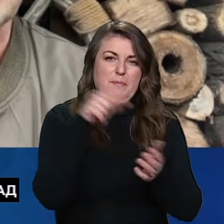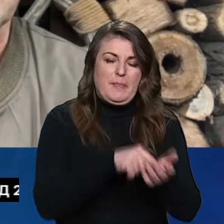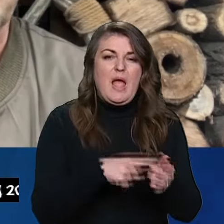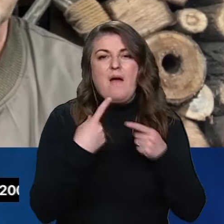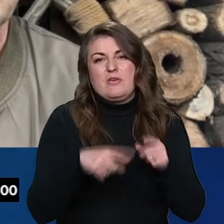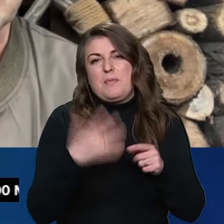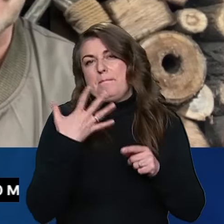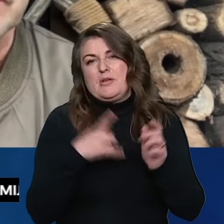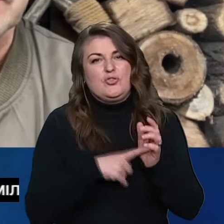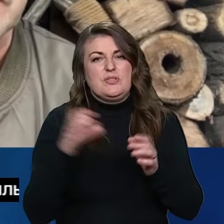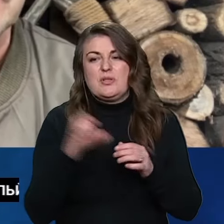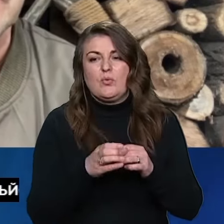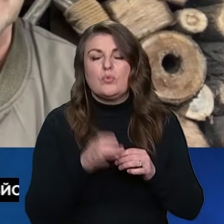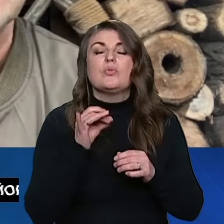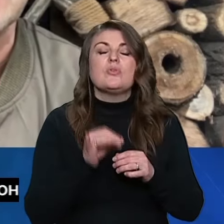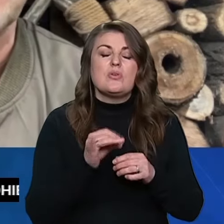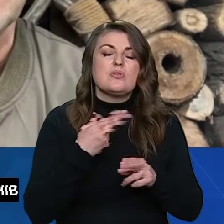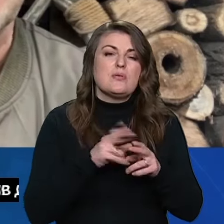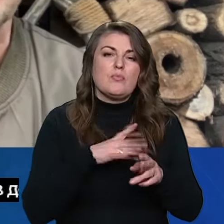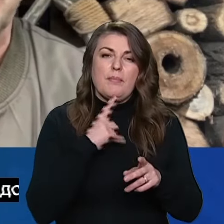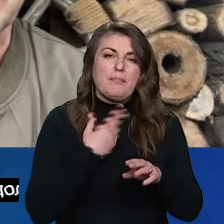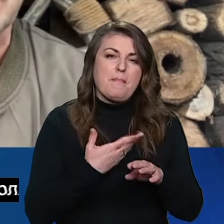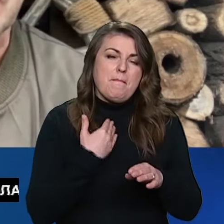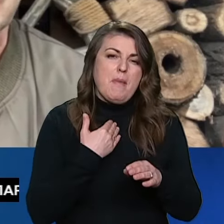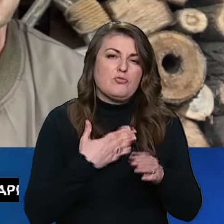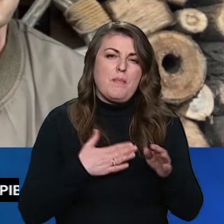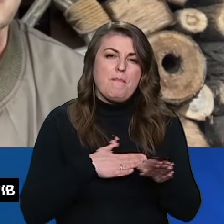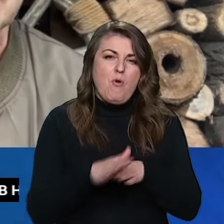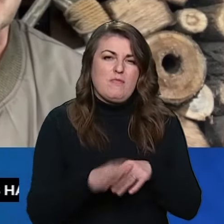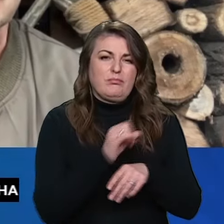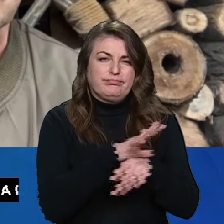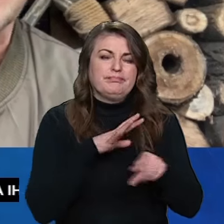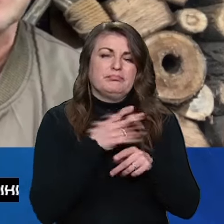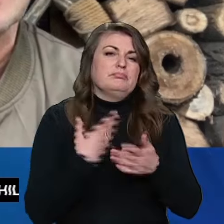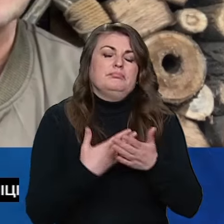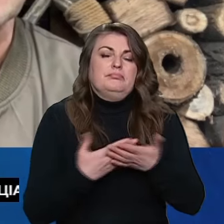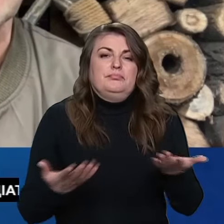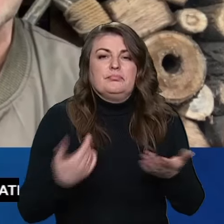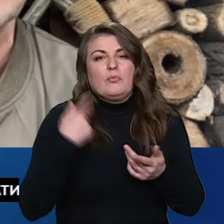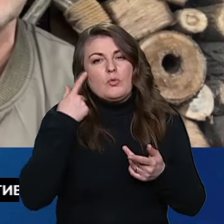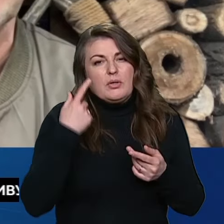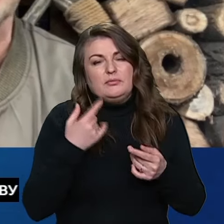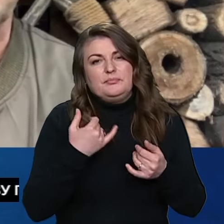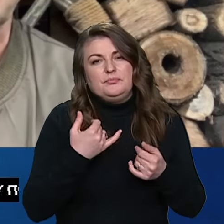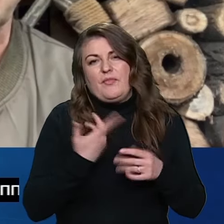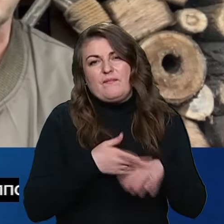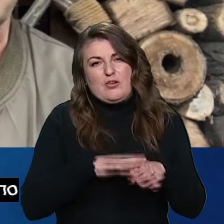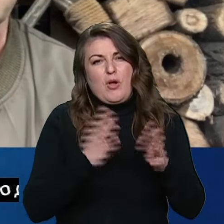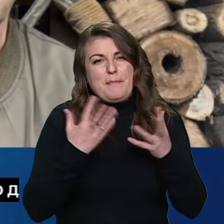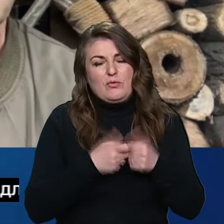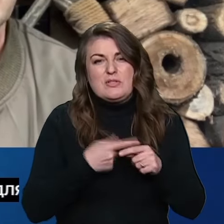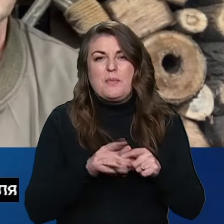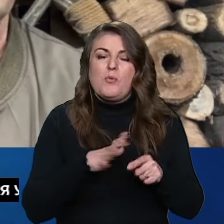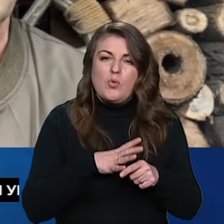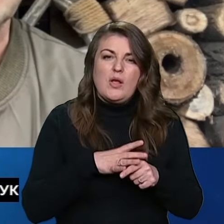іншому десь 5-6 секунд. Але це десь була майже повна касета, це десь, зараз наразі ще важко підрахувати,